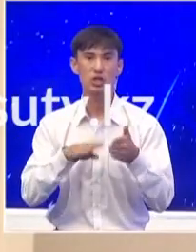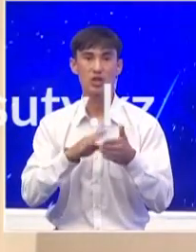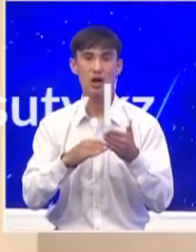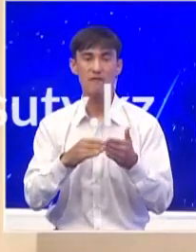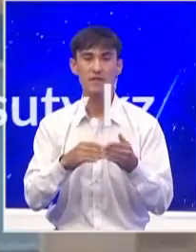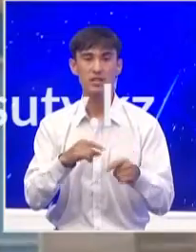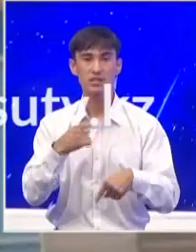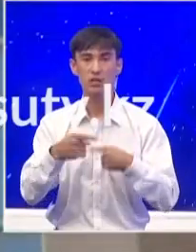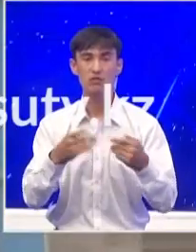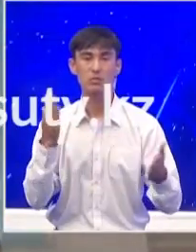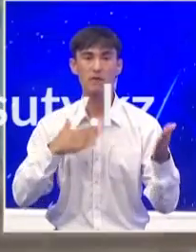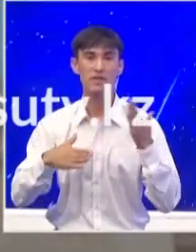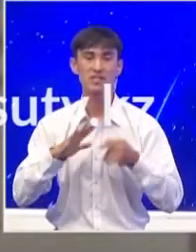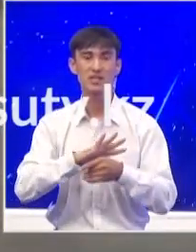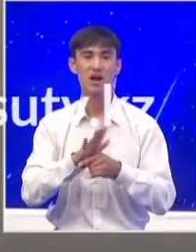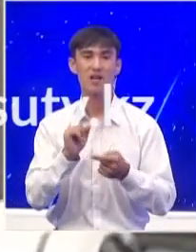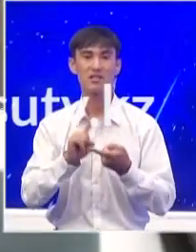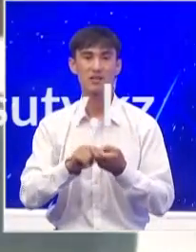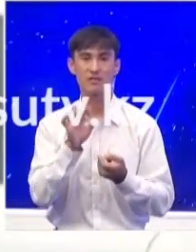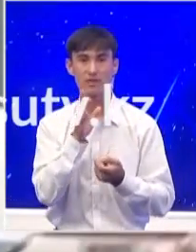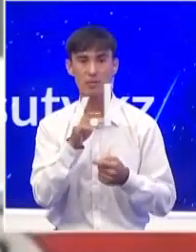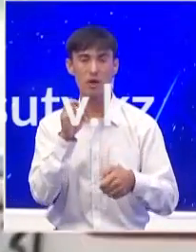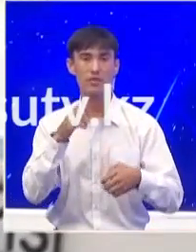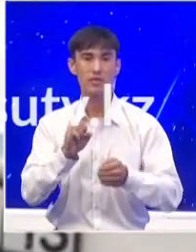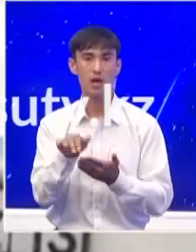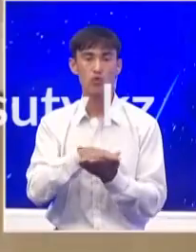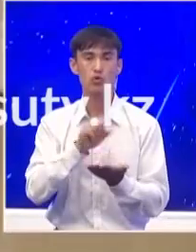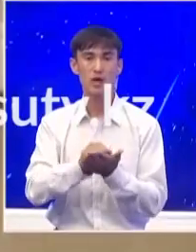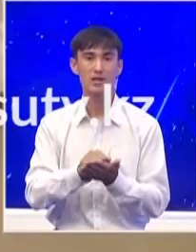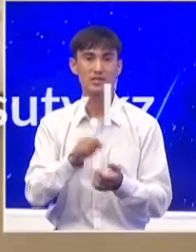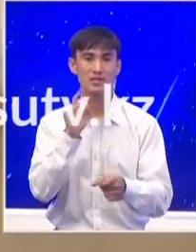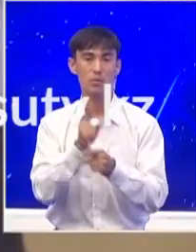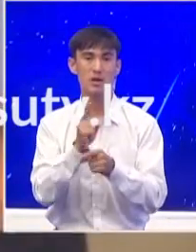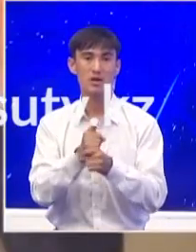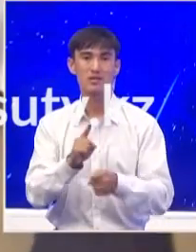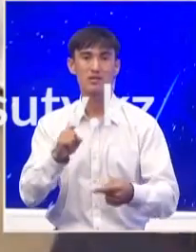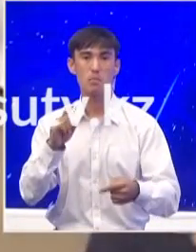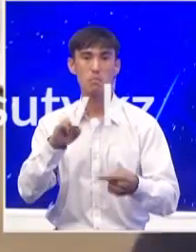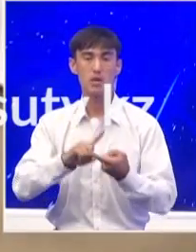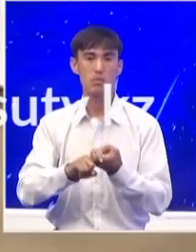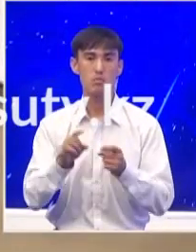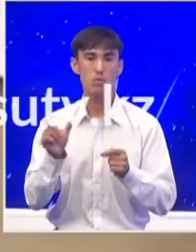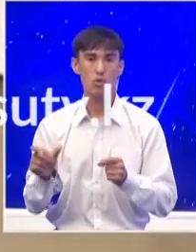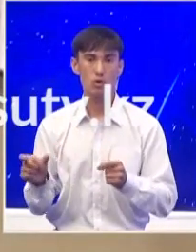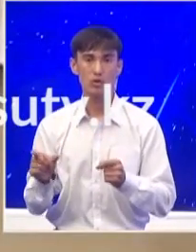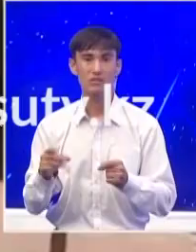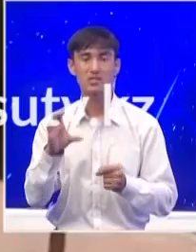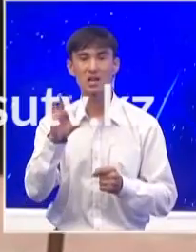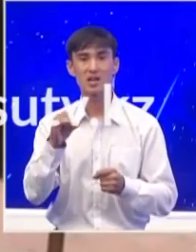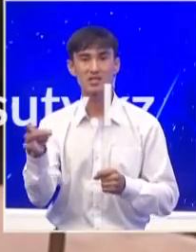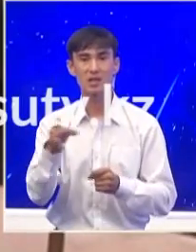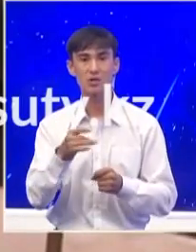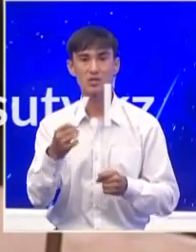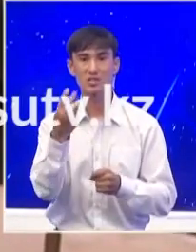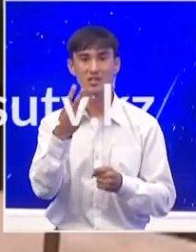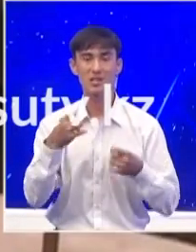для желающих повеселиться в карантин нарушают запрет эпидемиологов и в сельских районах сара гальском районе за сутки провели три